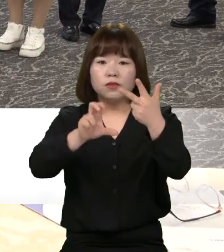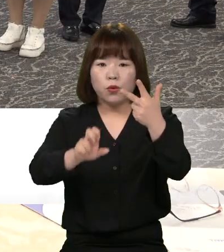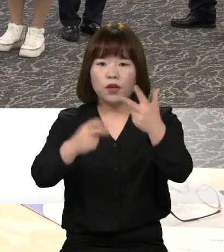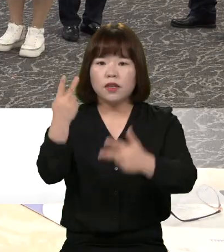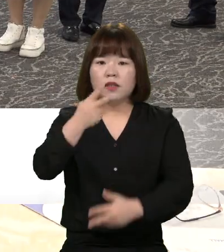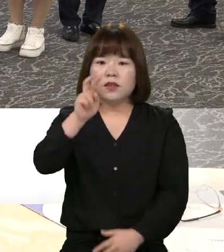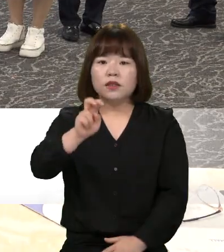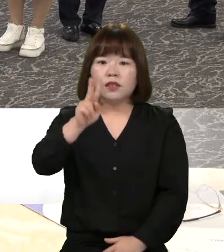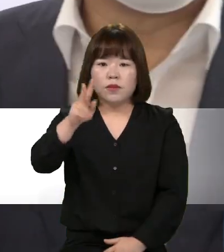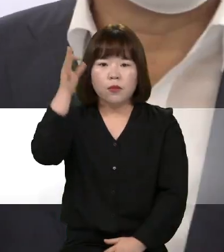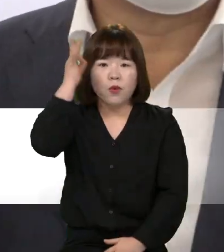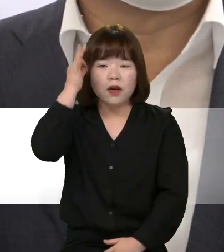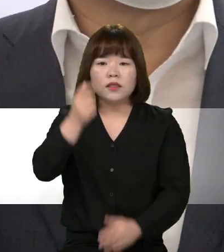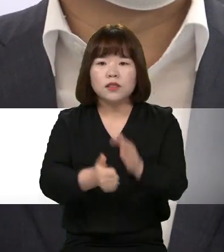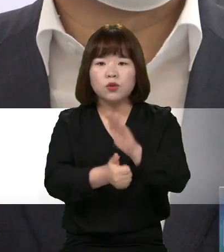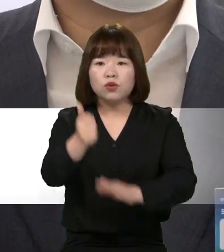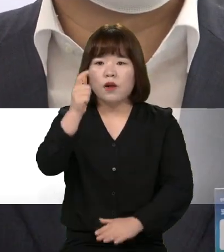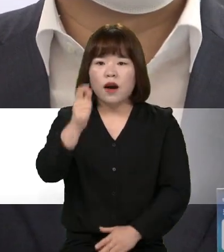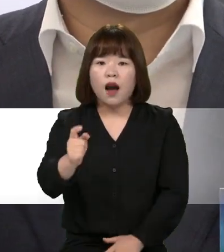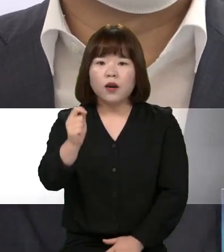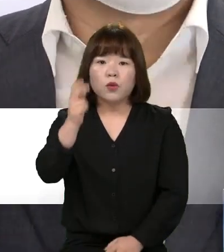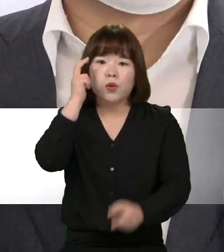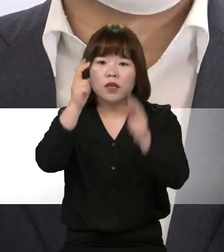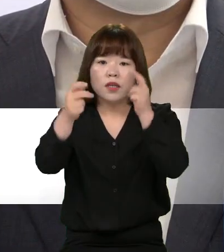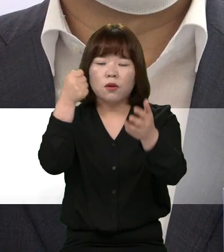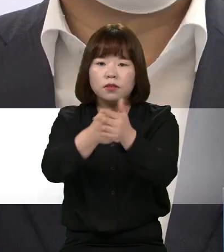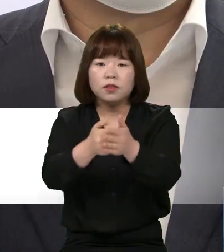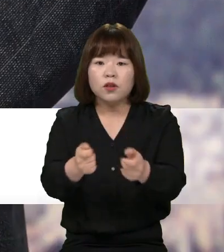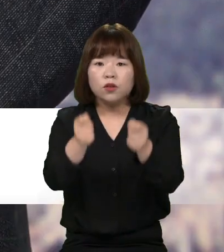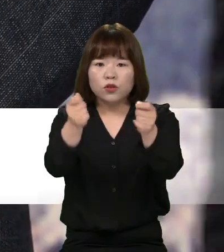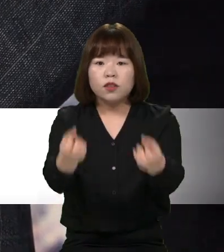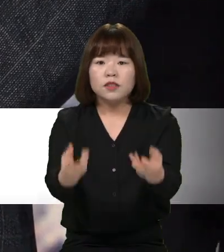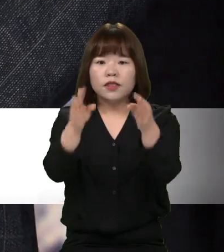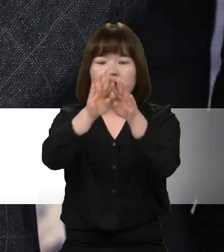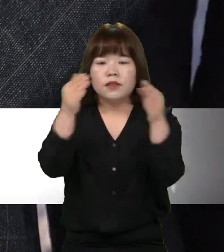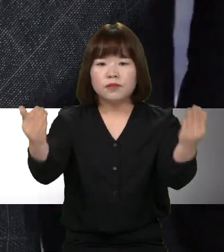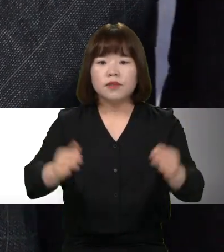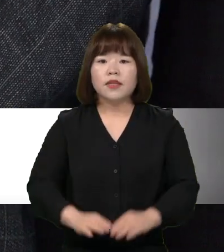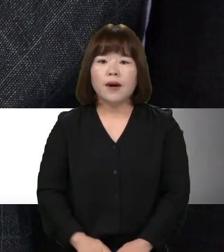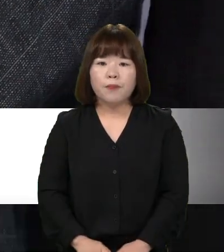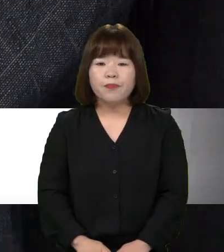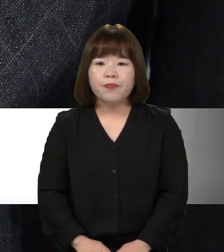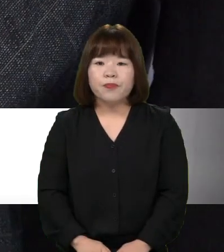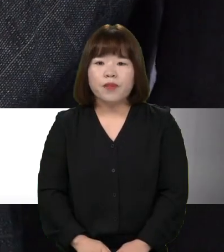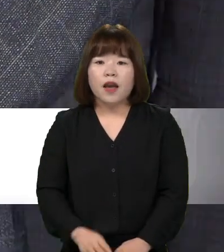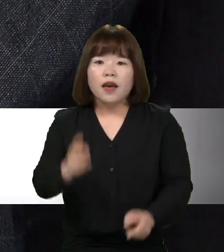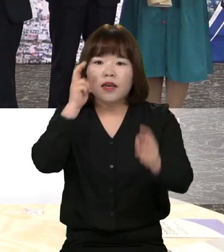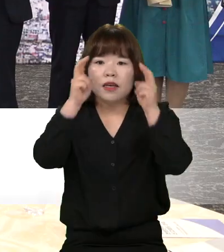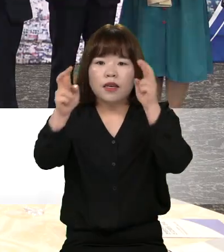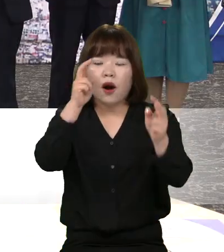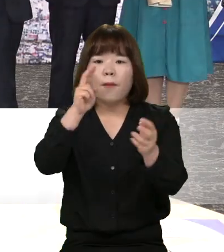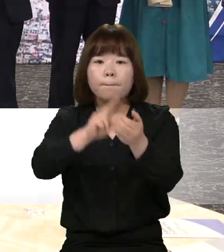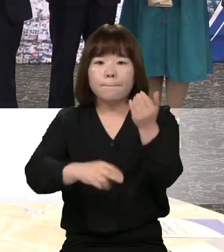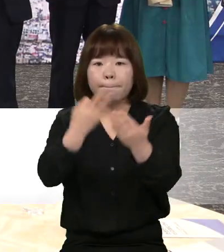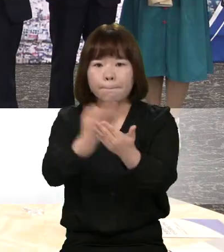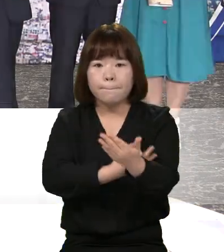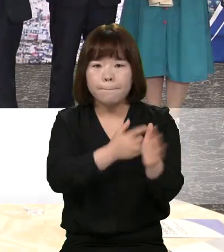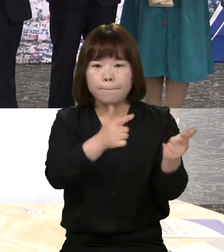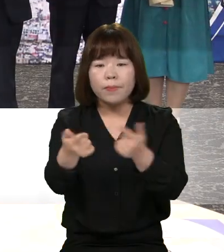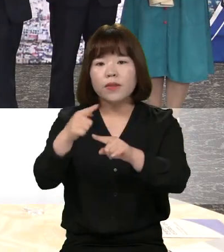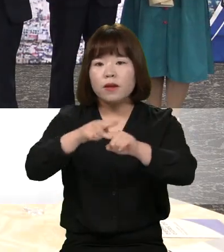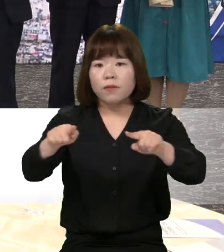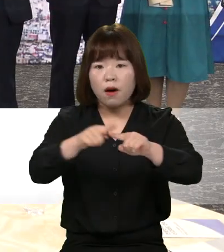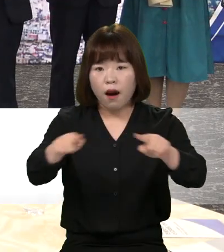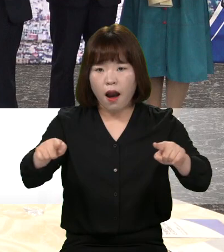25일 2022년 도 포항시 에 유망 강소기업 지정서 수여식 이 있었습니다 올해 유망 강소기업 은 기업별